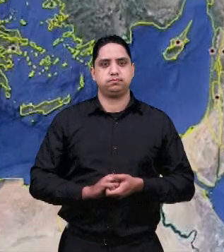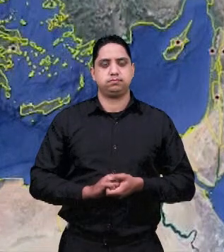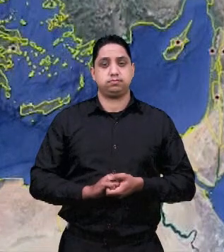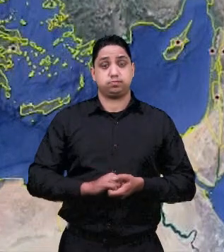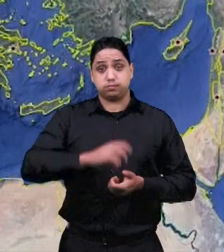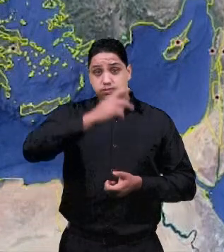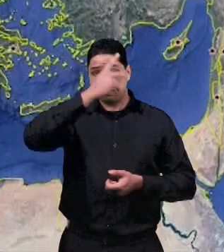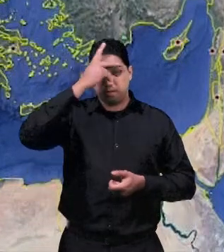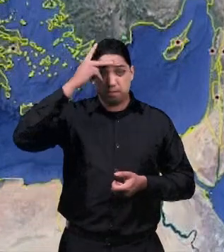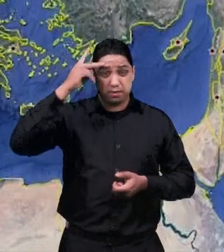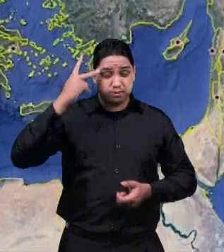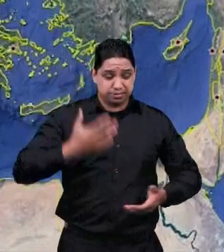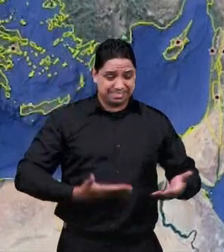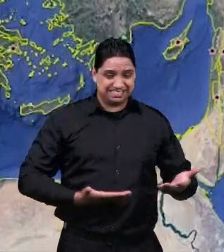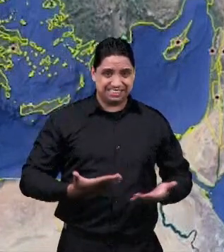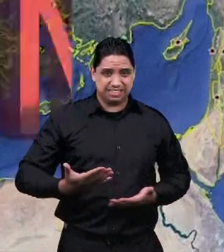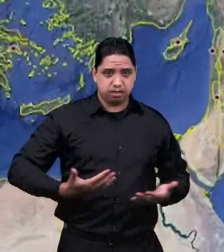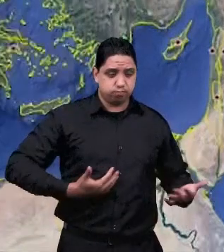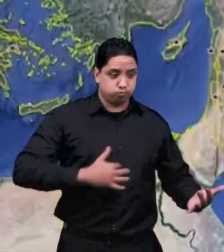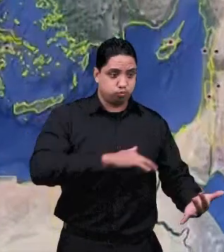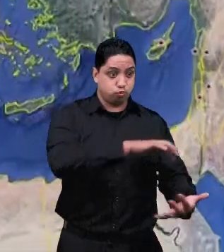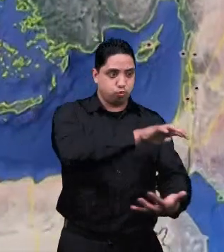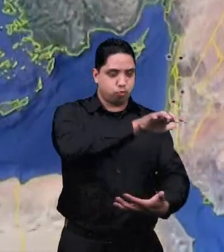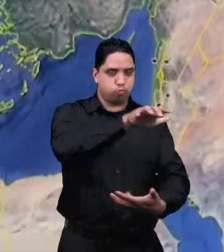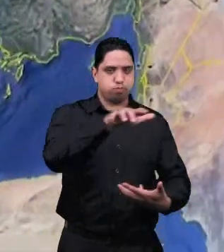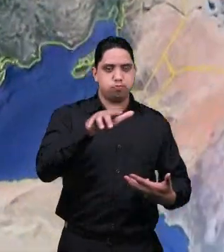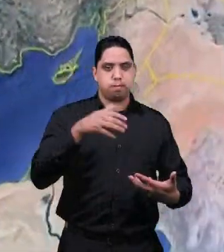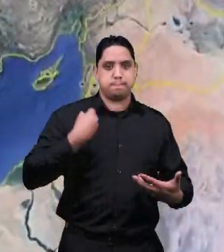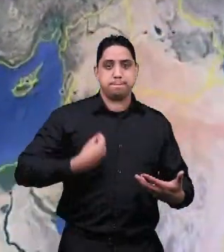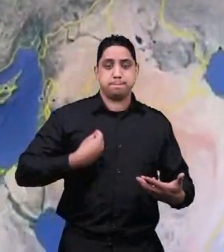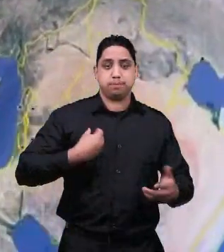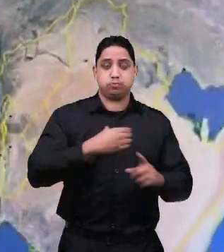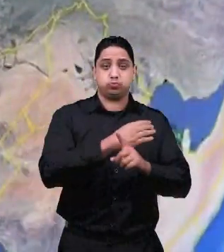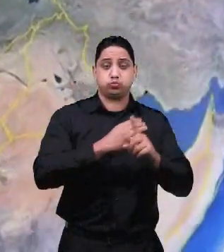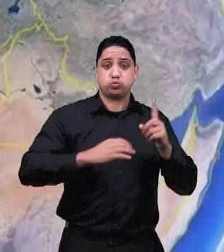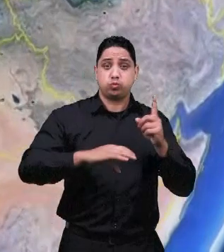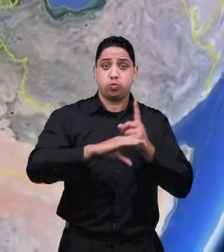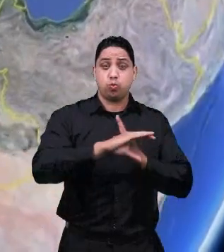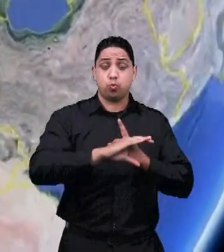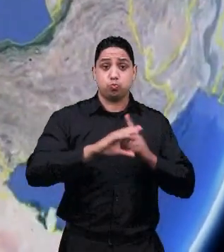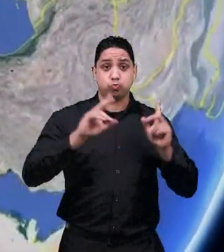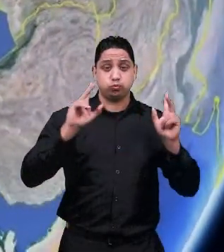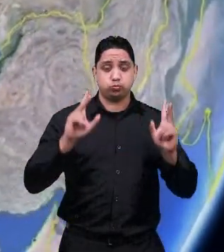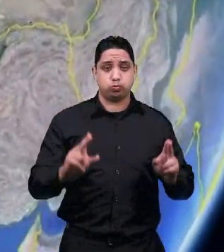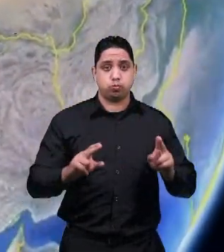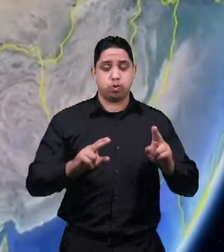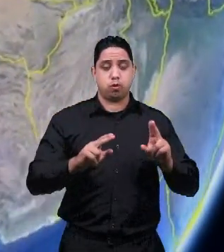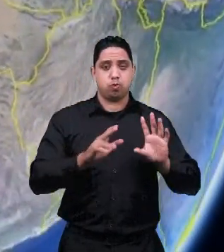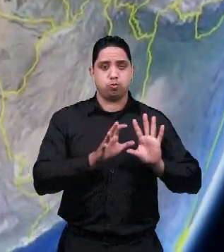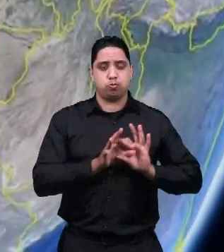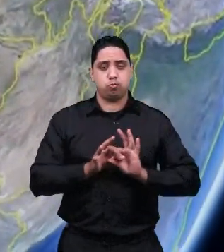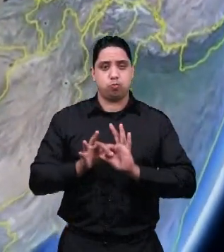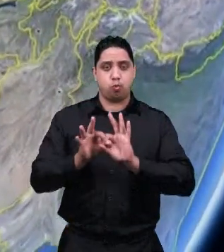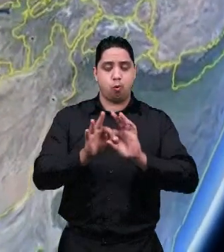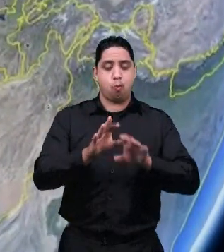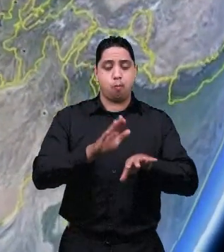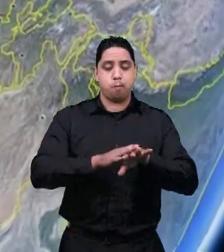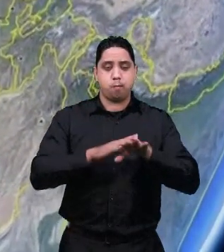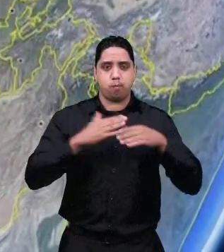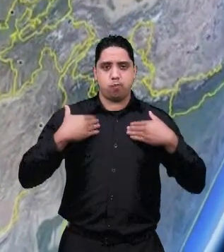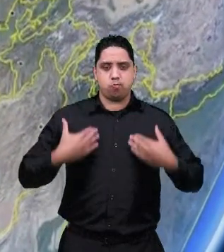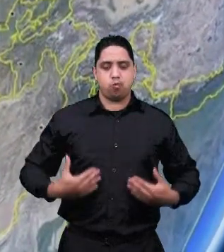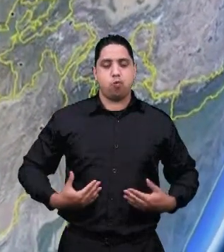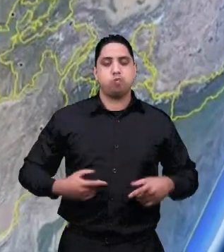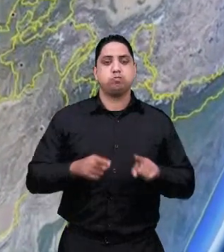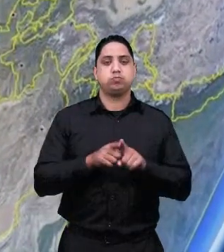Des frères et sœurs de toutes les parties du monde participent d'un même culte, ensemble, dans un même corps et dans